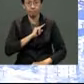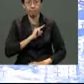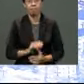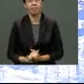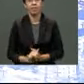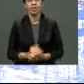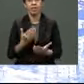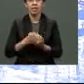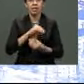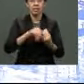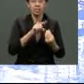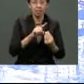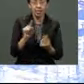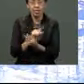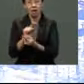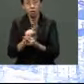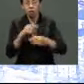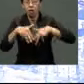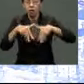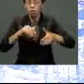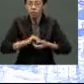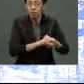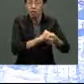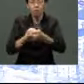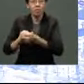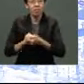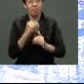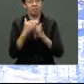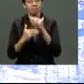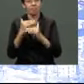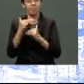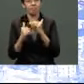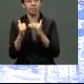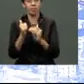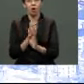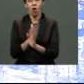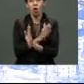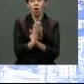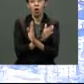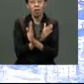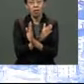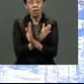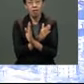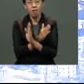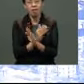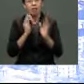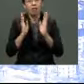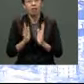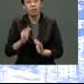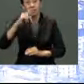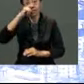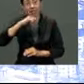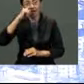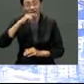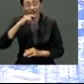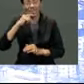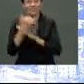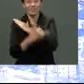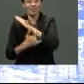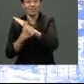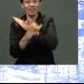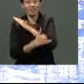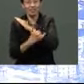เศรษฐกิจสังคมโดยคนภายในประเทศของเราก่อนให้ดีที่สุดก่อนนะครับอย่างวันก่อนตอนนู้นก็ยังมีคนไทยที่เดินทางมาจากต่าง